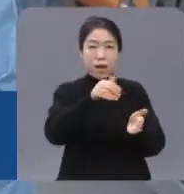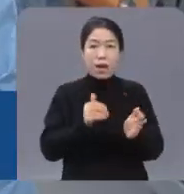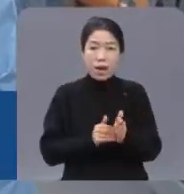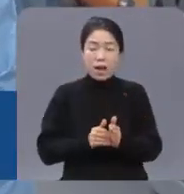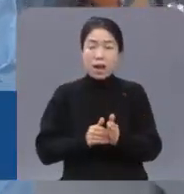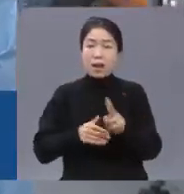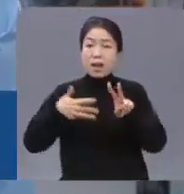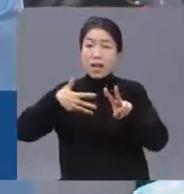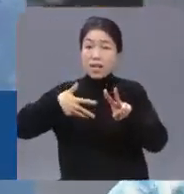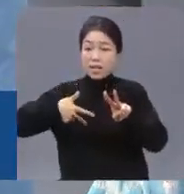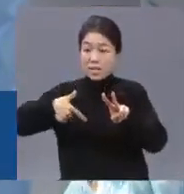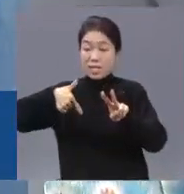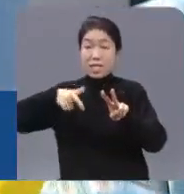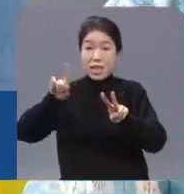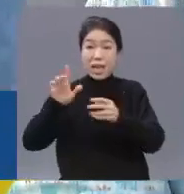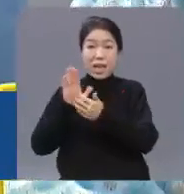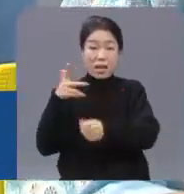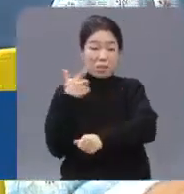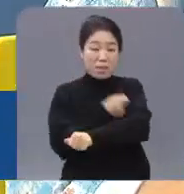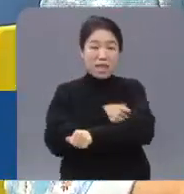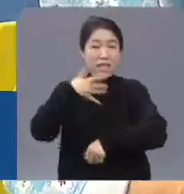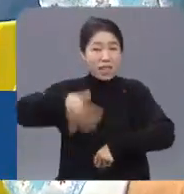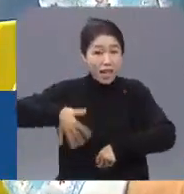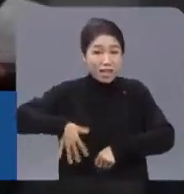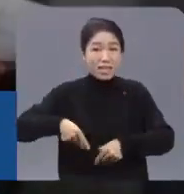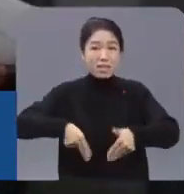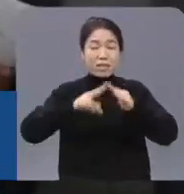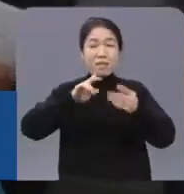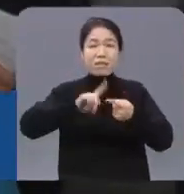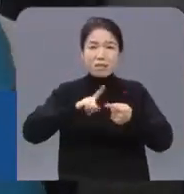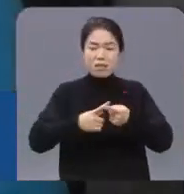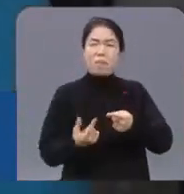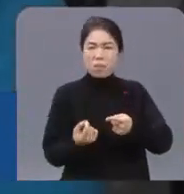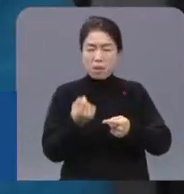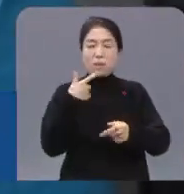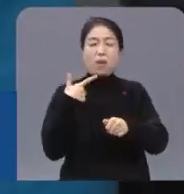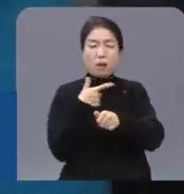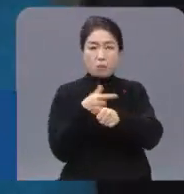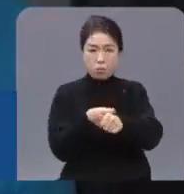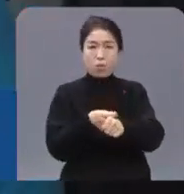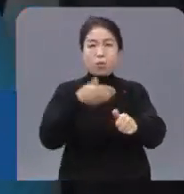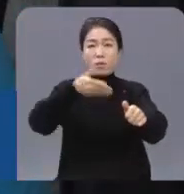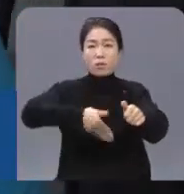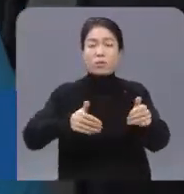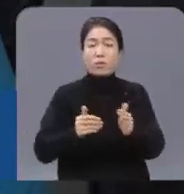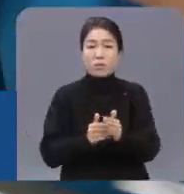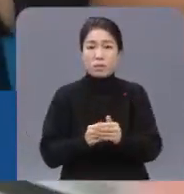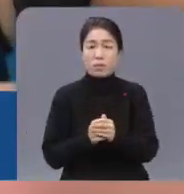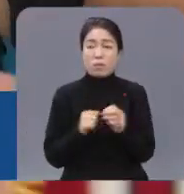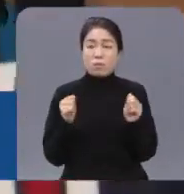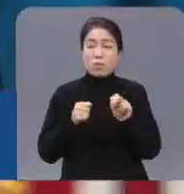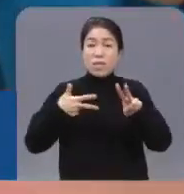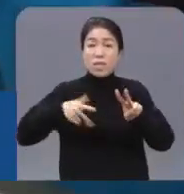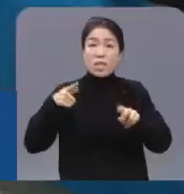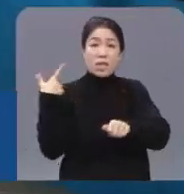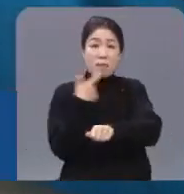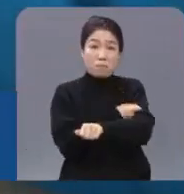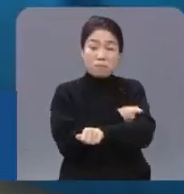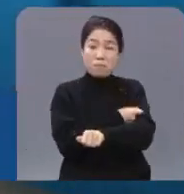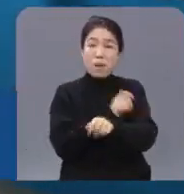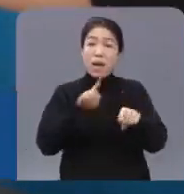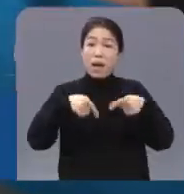2가 백신 추가접종을 하지 않은 시설에 대해 신속한 접종을 당부했습니다 저는 지역의 동절기 2가 백신